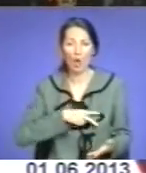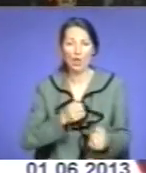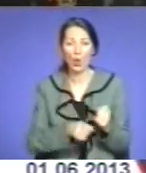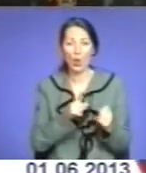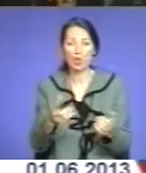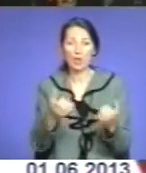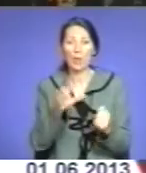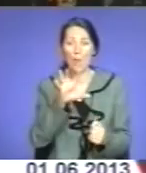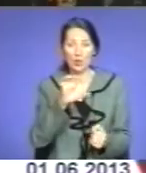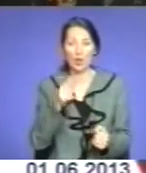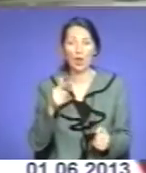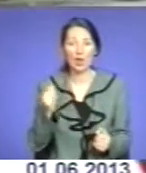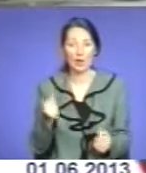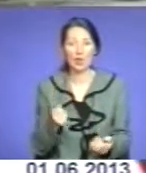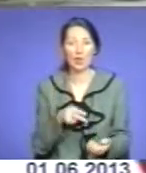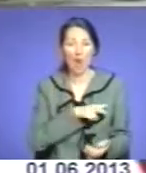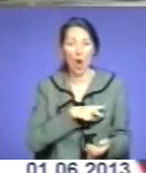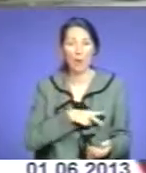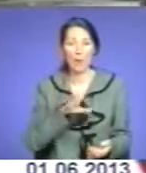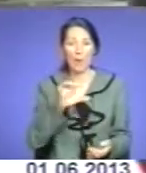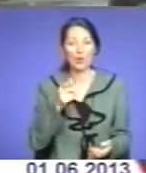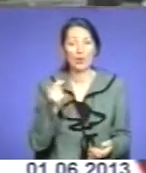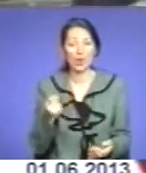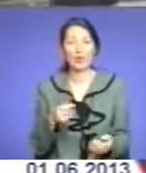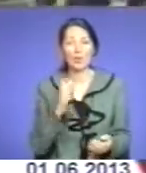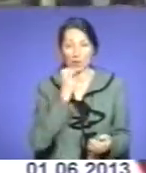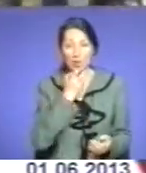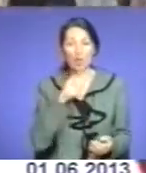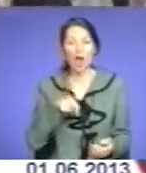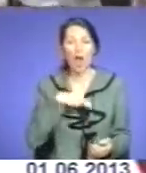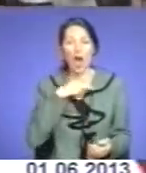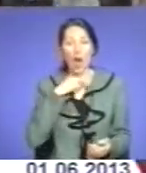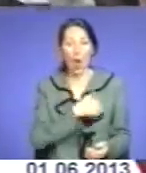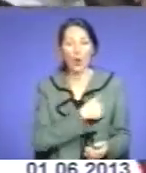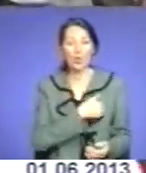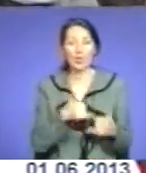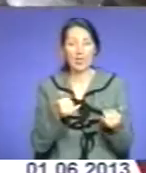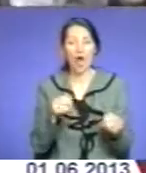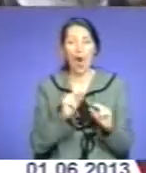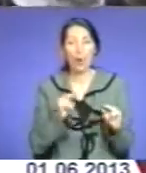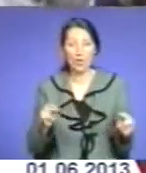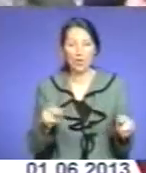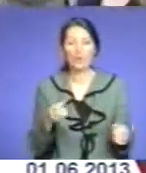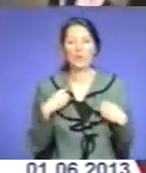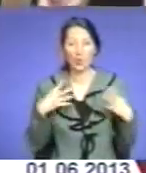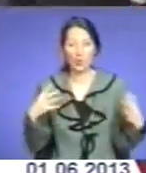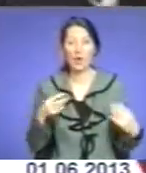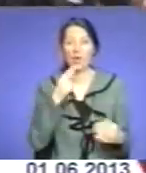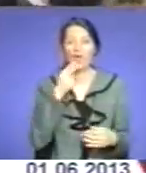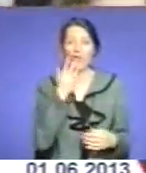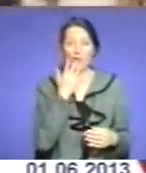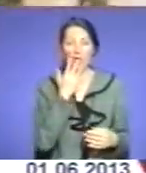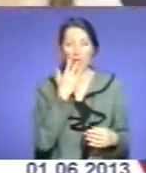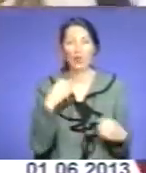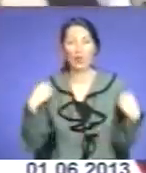500 гривень нагороди. 500 гривень – серйозне заохочення для учнів святкувати випускний в строях. Та, як то кажуть, на колір і